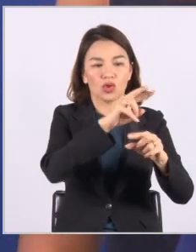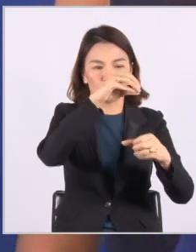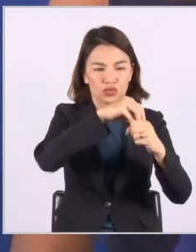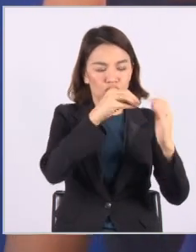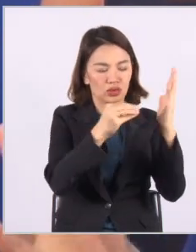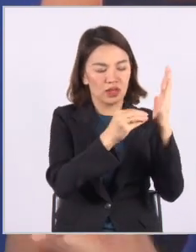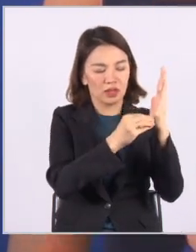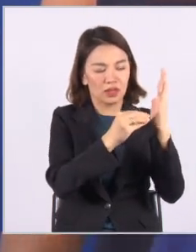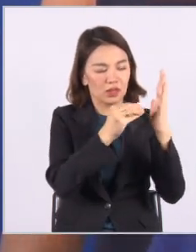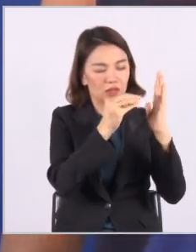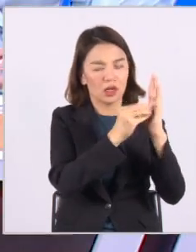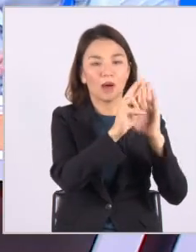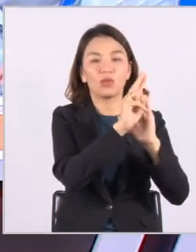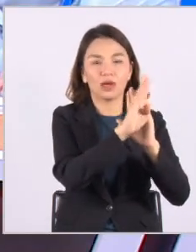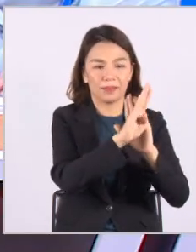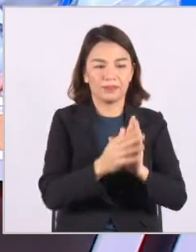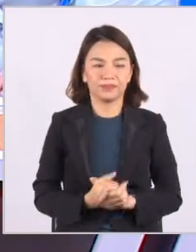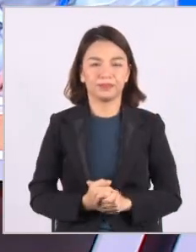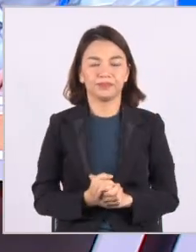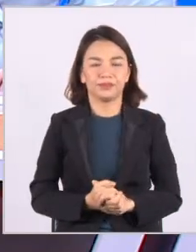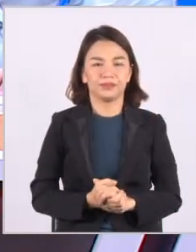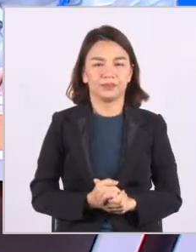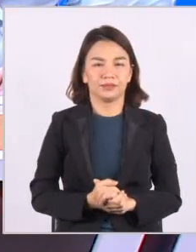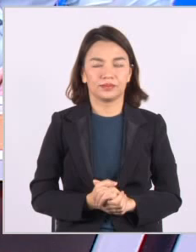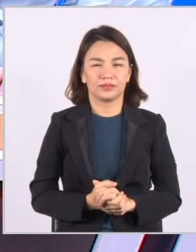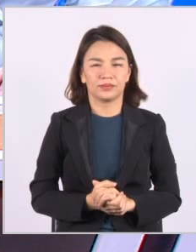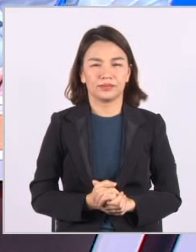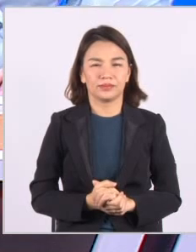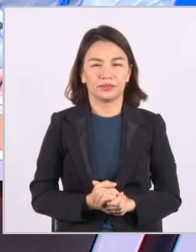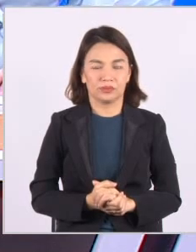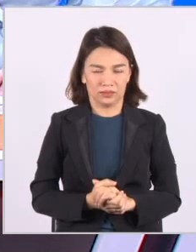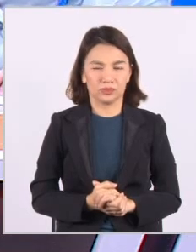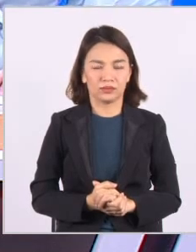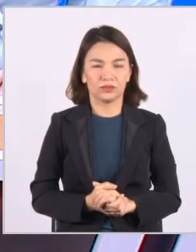ใช่ครับ ค่ะอ่ะนี่ก็เป็นงานใหญ่นะคะที่คน